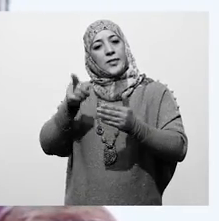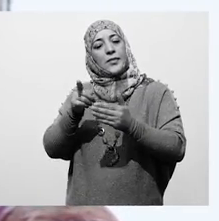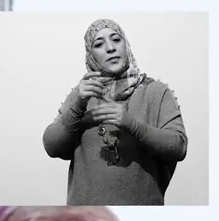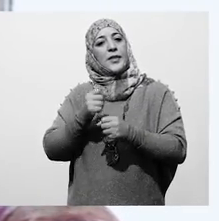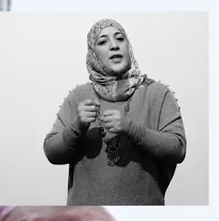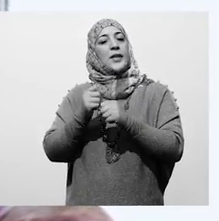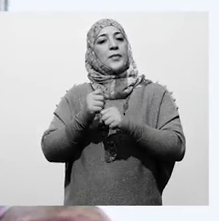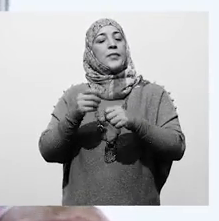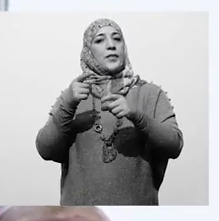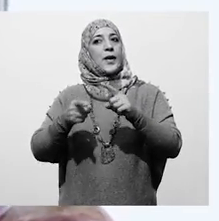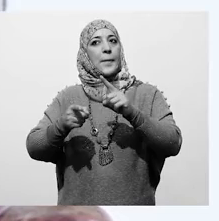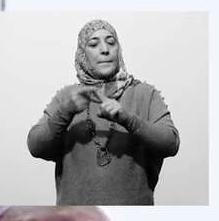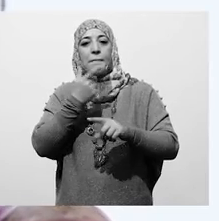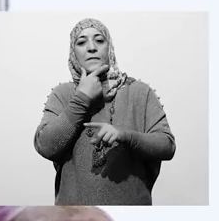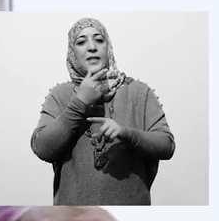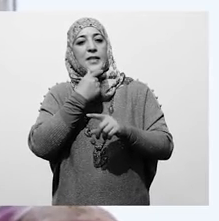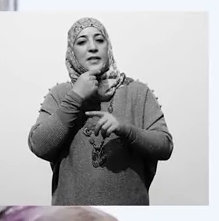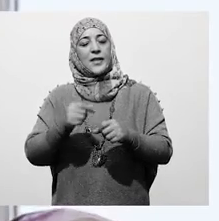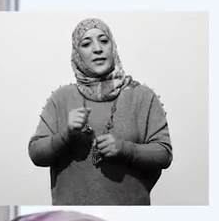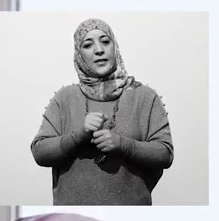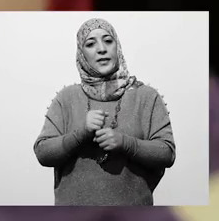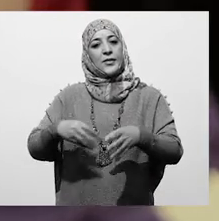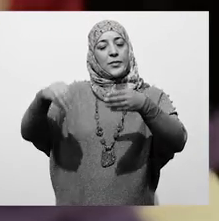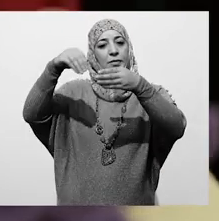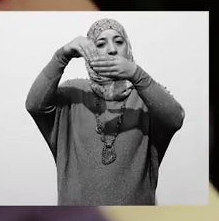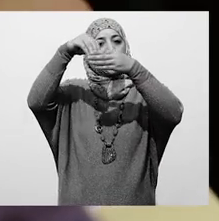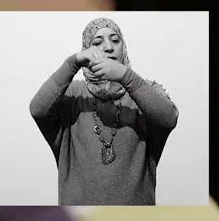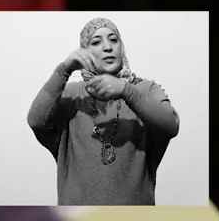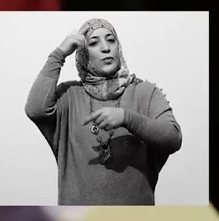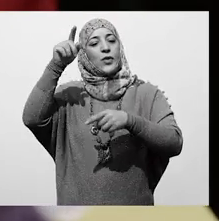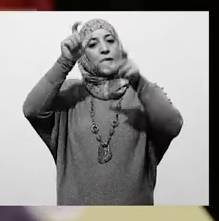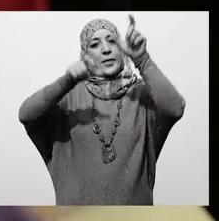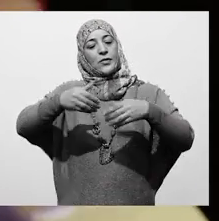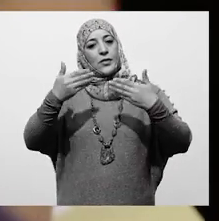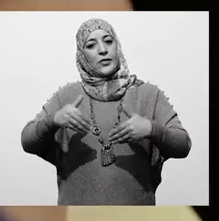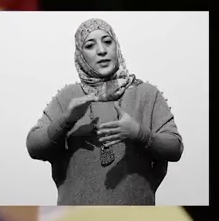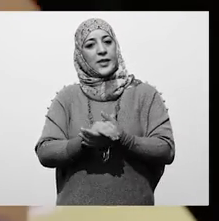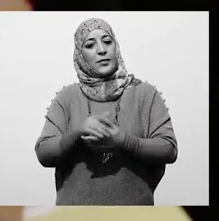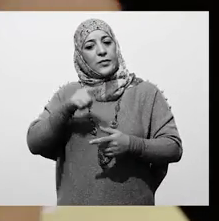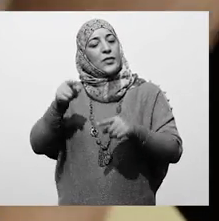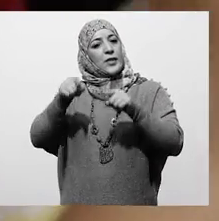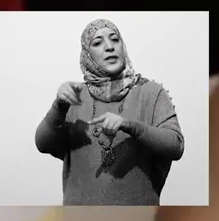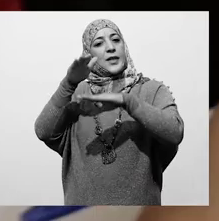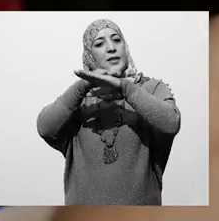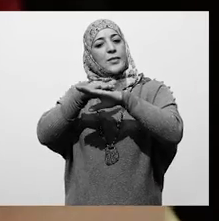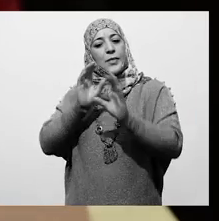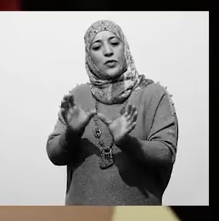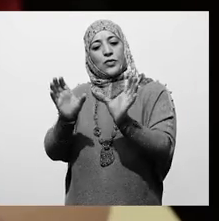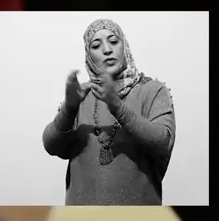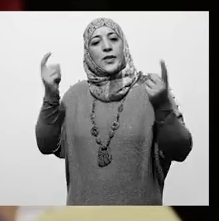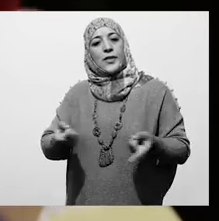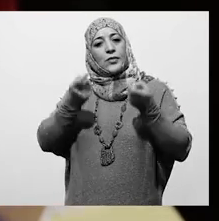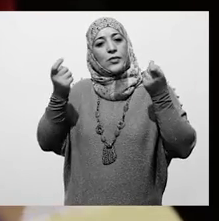plus inclusive pour les personnes en situation d'handicap pour cela il ya eu un ensemble d'ateliers organisés